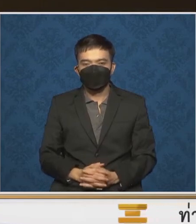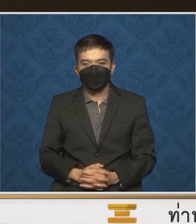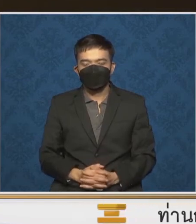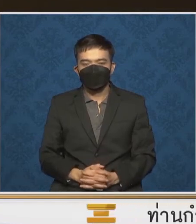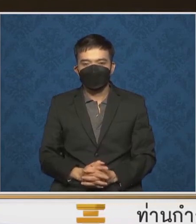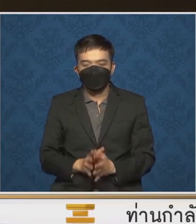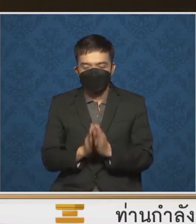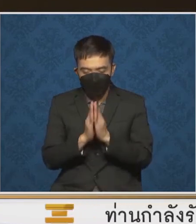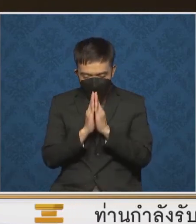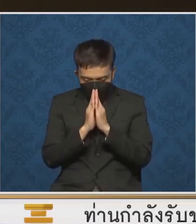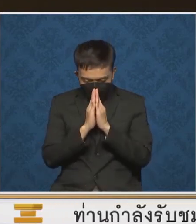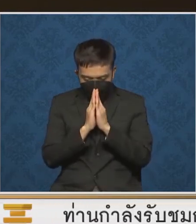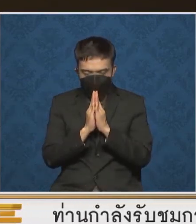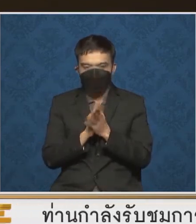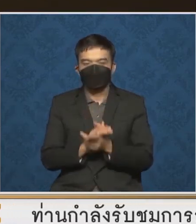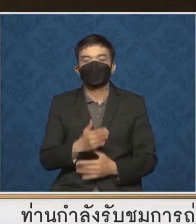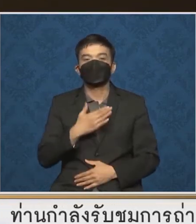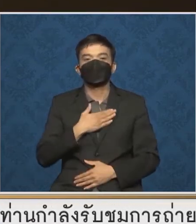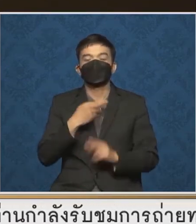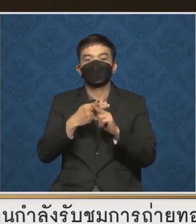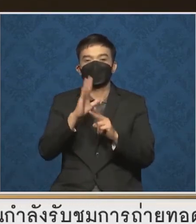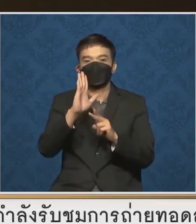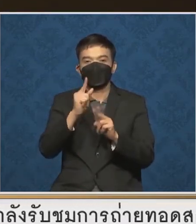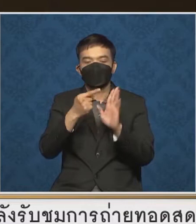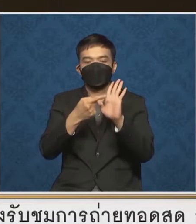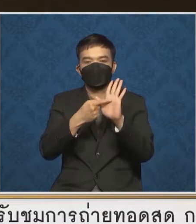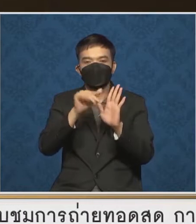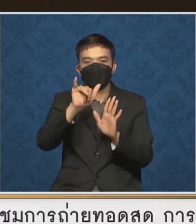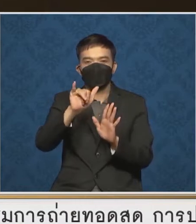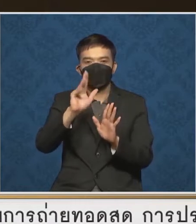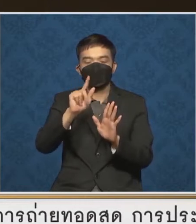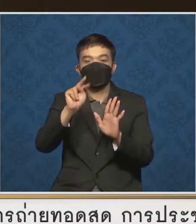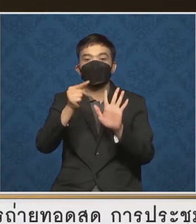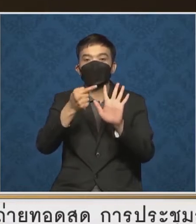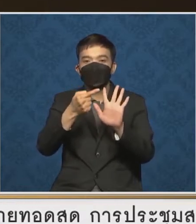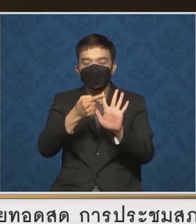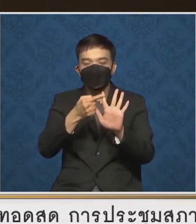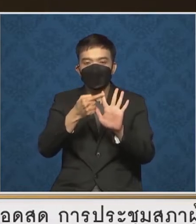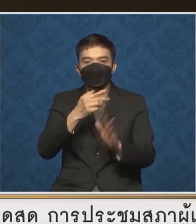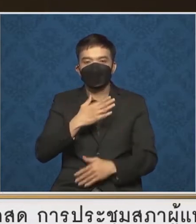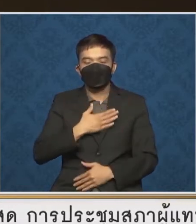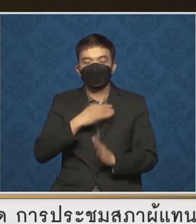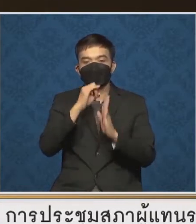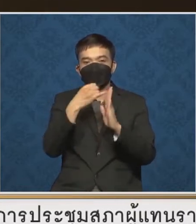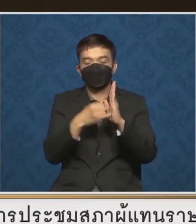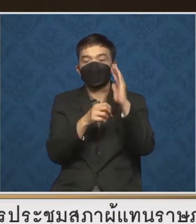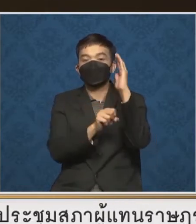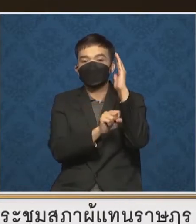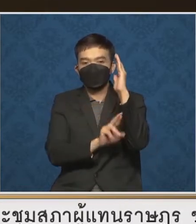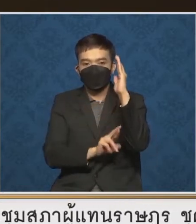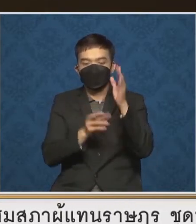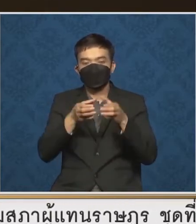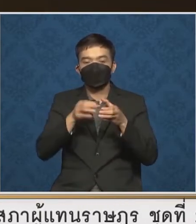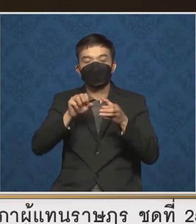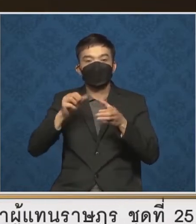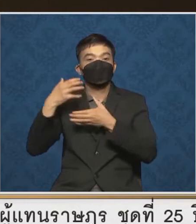กับเรียนท่านประธานที่เคารพกับผมชัยชนะเดชเดโชสมาชิกสภาผู้แทนราษฎรนครศรีธรรมราชพรรคประชาธิปัตย์ผมมีเรื่